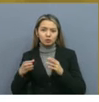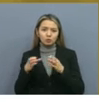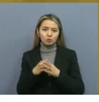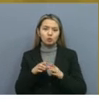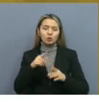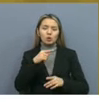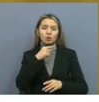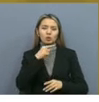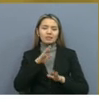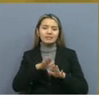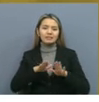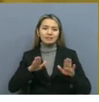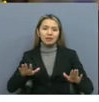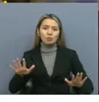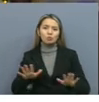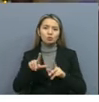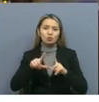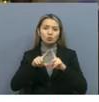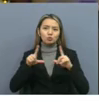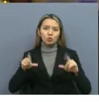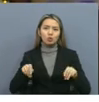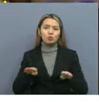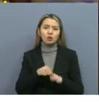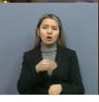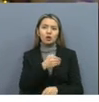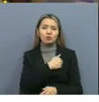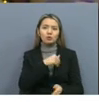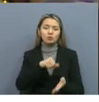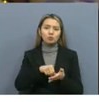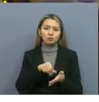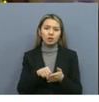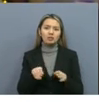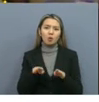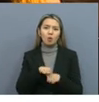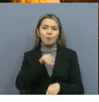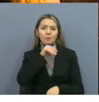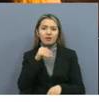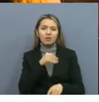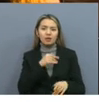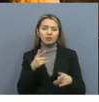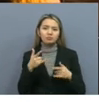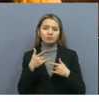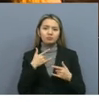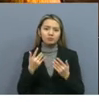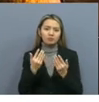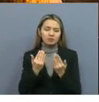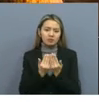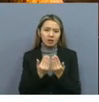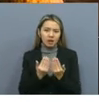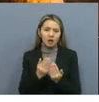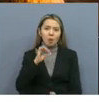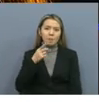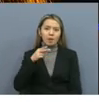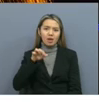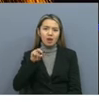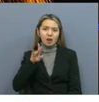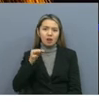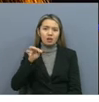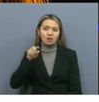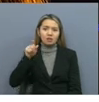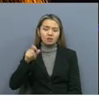музыкалық мектебінің оқушылары да қатысуға ниет білдіріпті. Кәсіби опера әншілерінен кем түспейтін Мария Кокарева мен Айым